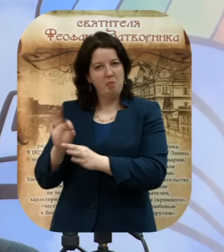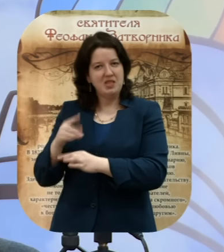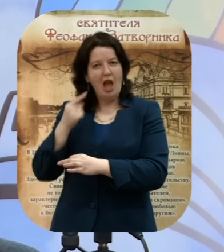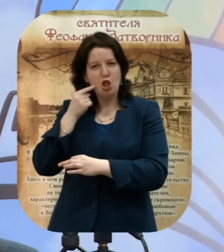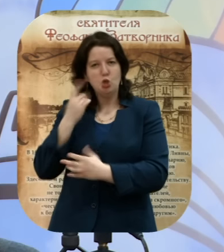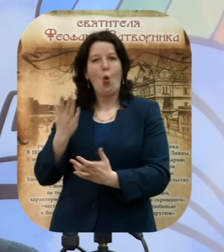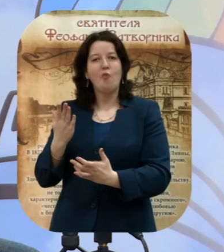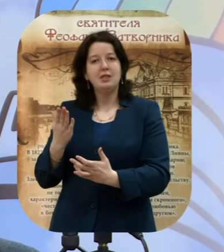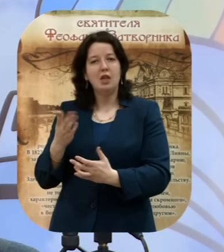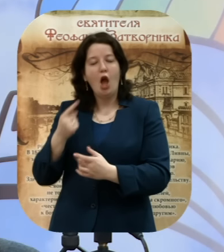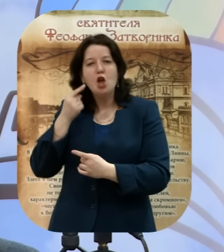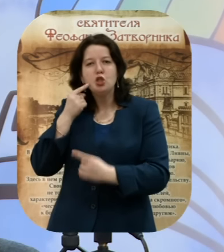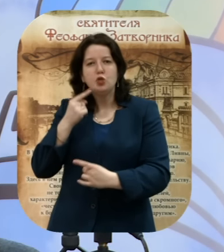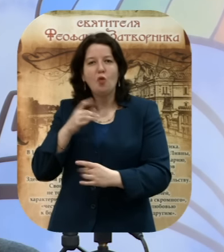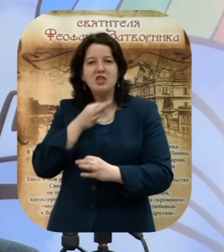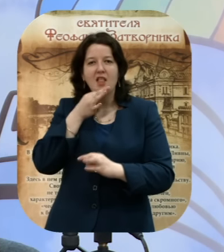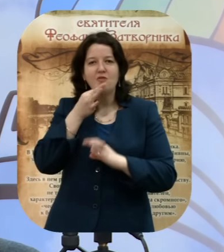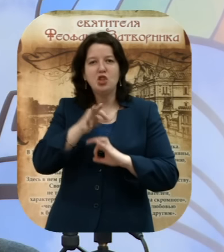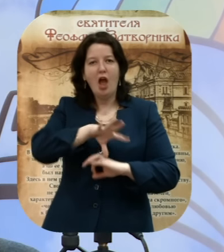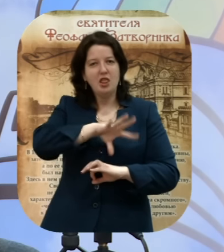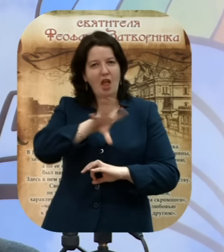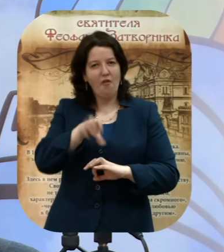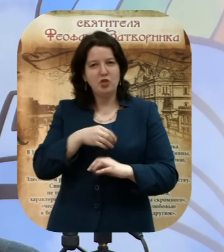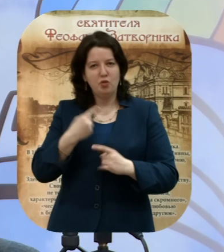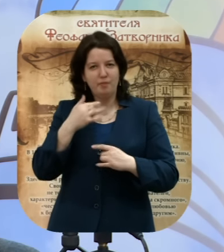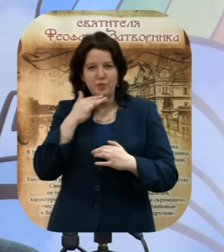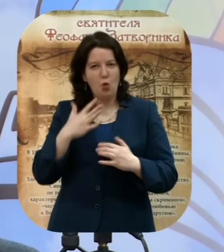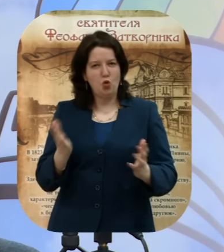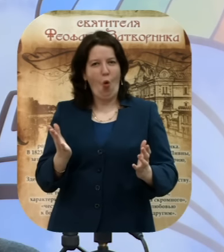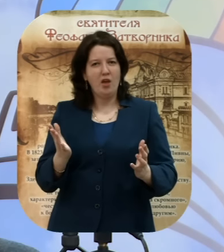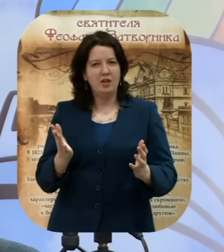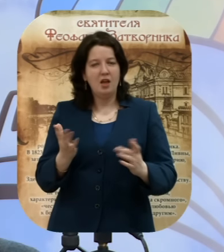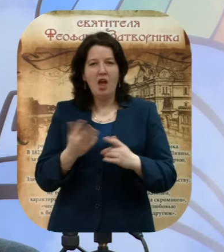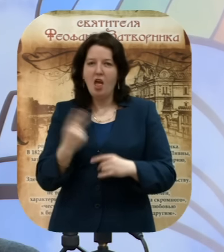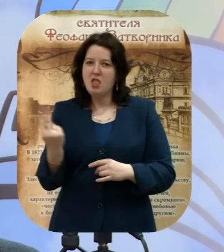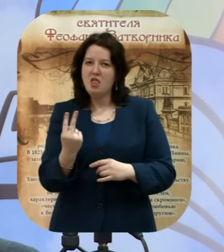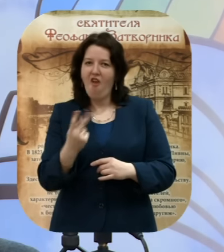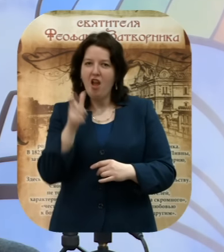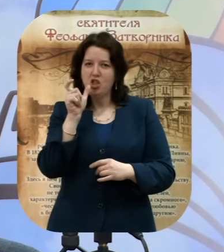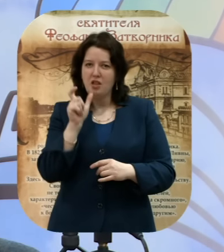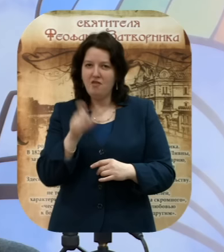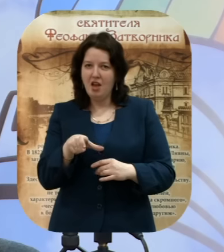Совесть реагирует на все дурное. Два человека живут в человеке.